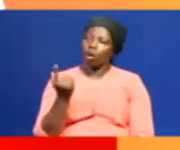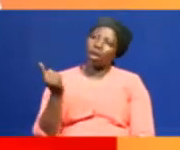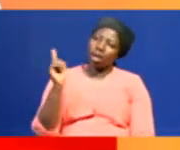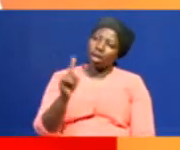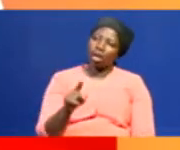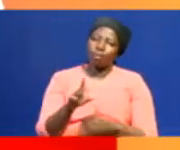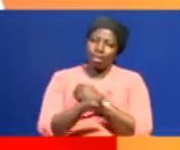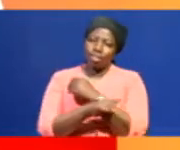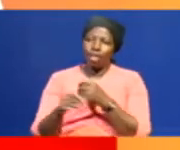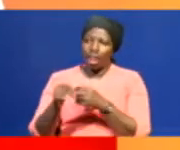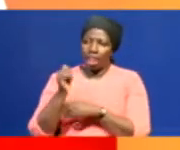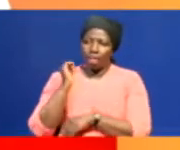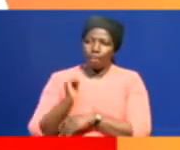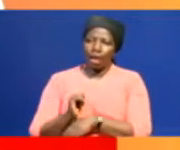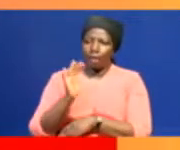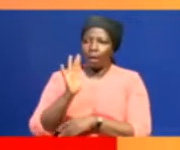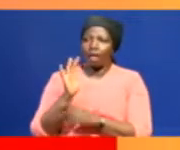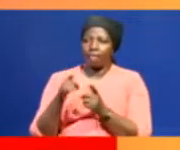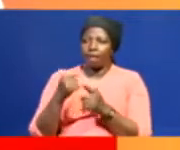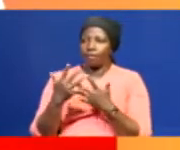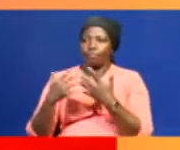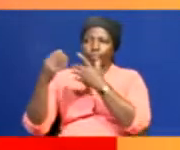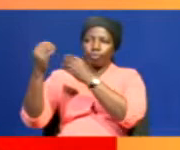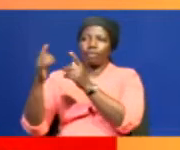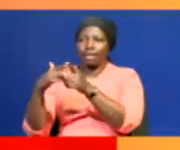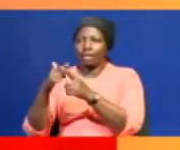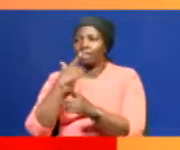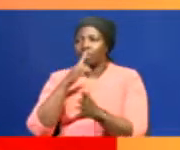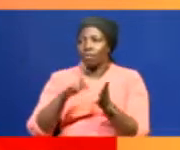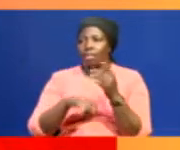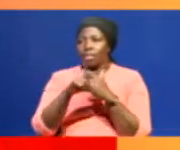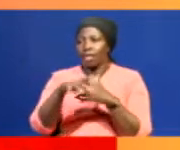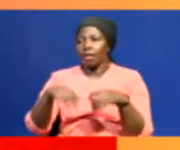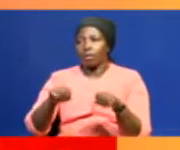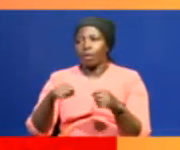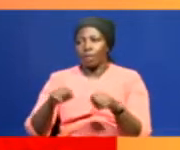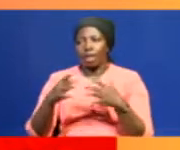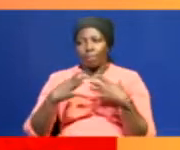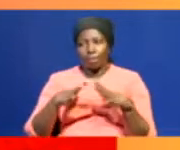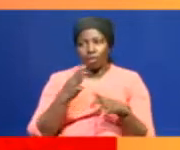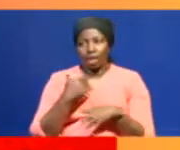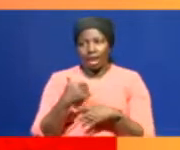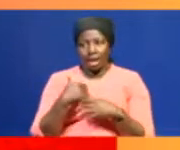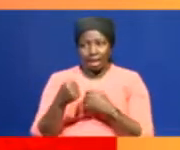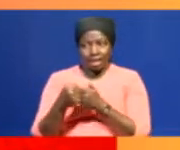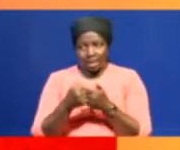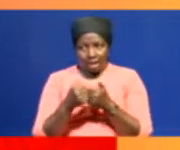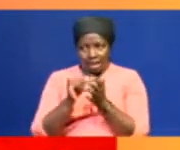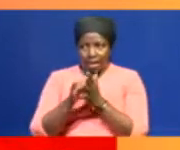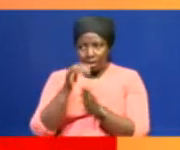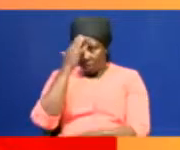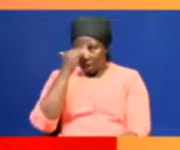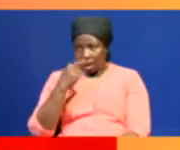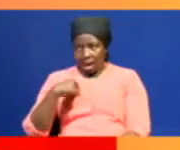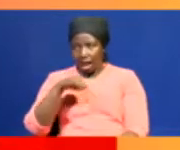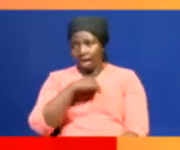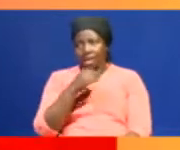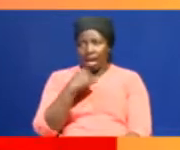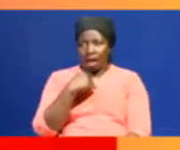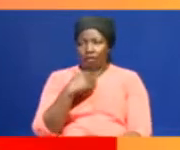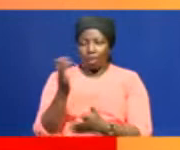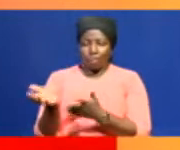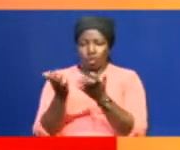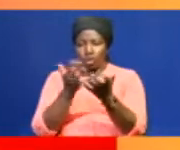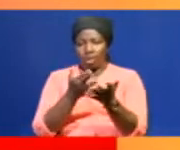kibeti akimbie nacho. Alafu wanasema ni watu wa bodaboda. So tumekuwa na hizo challenges na ndio maana tumeleta registration